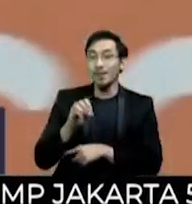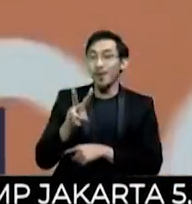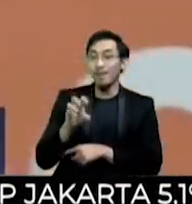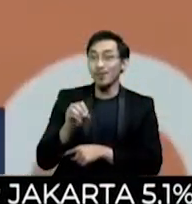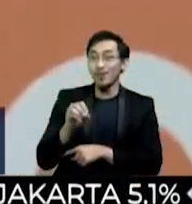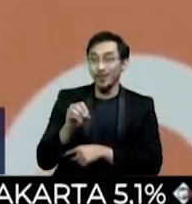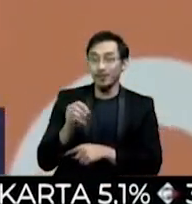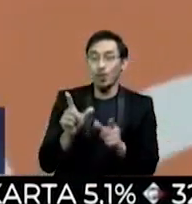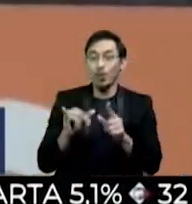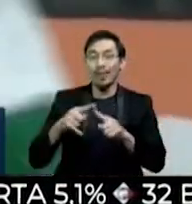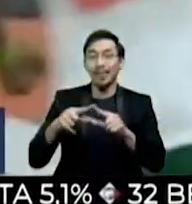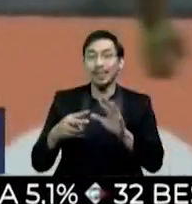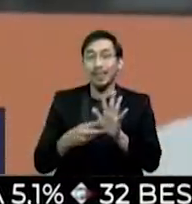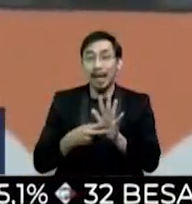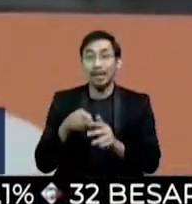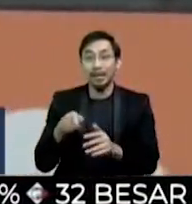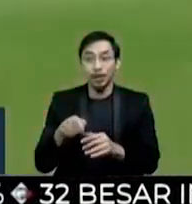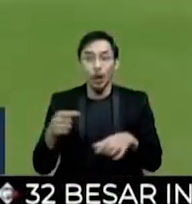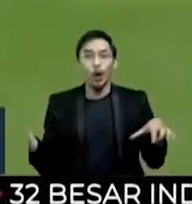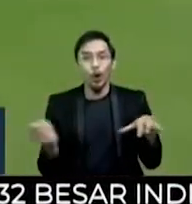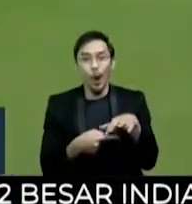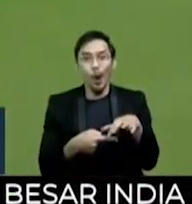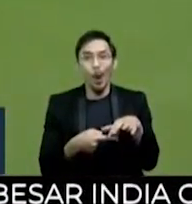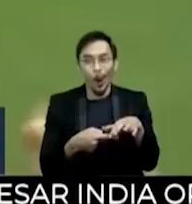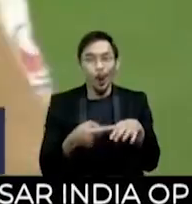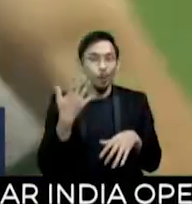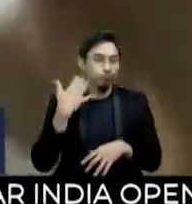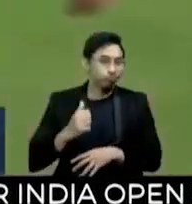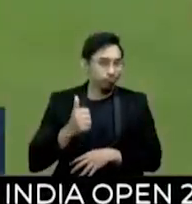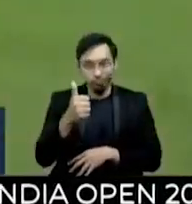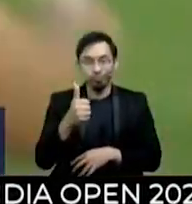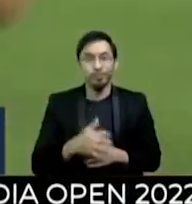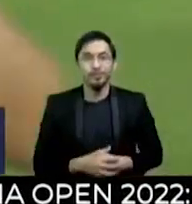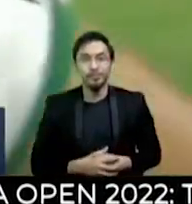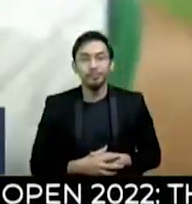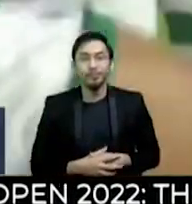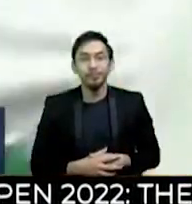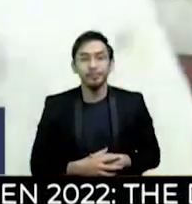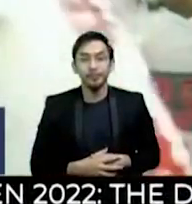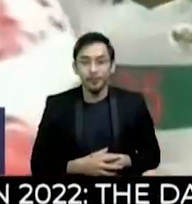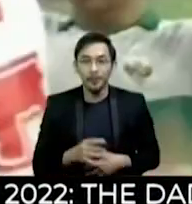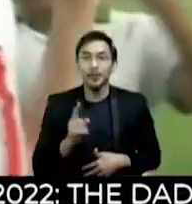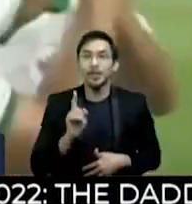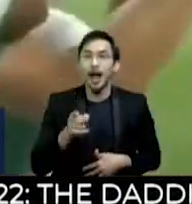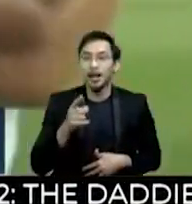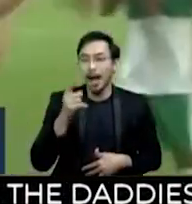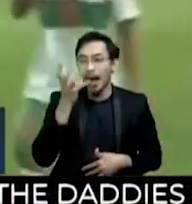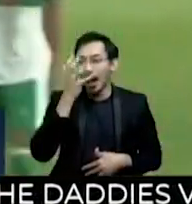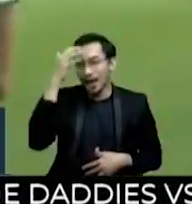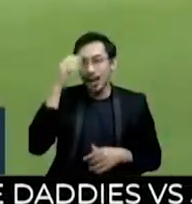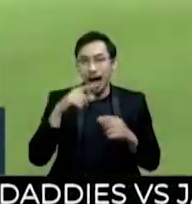Sulaiman menyumbang 2 gol dan 5 assist. Witan bahkan menyandang gelar Raja Asis dalam penampilannya di Piala